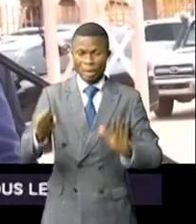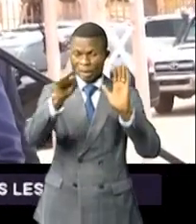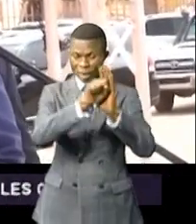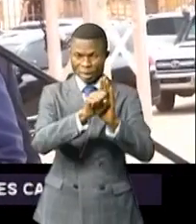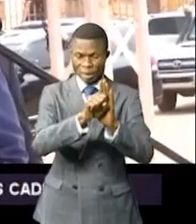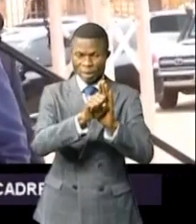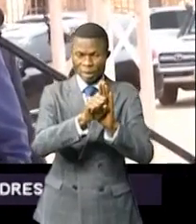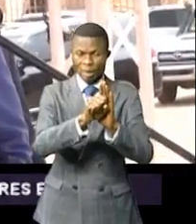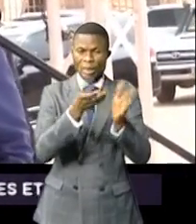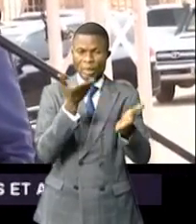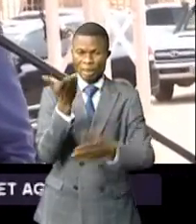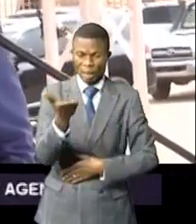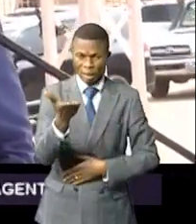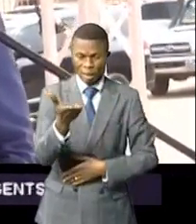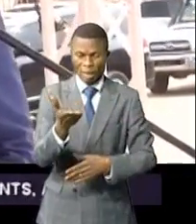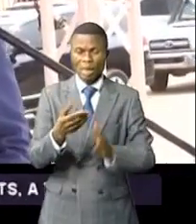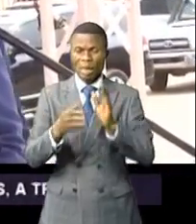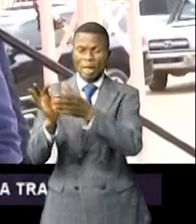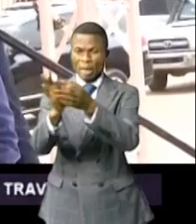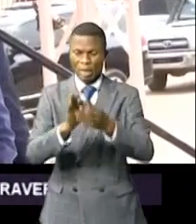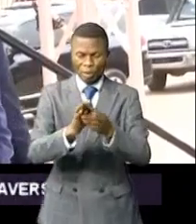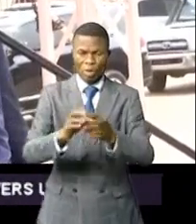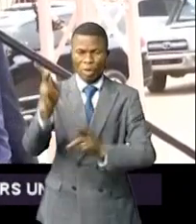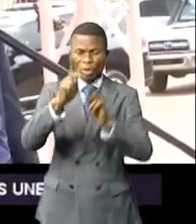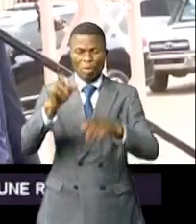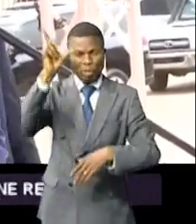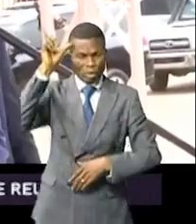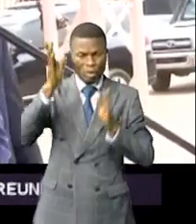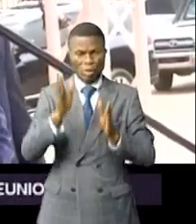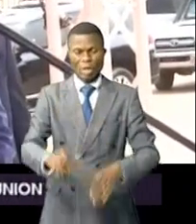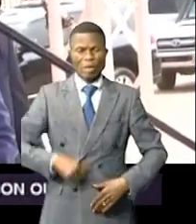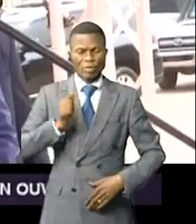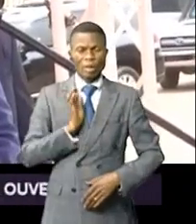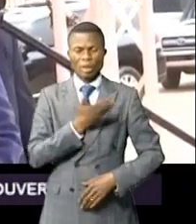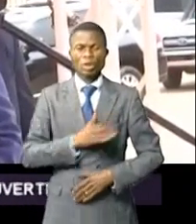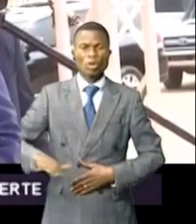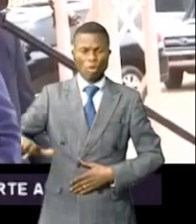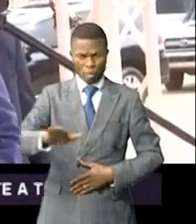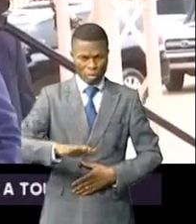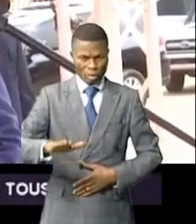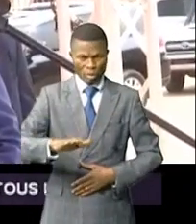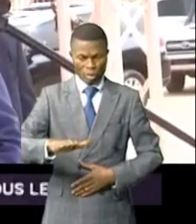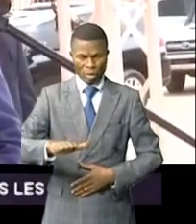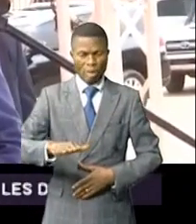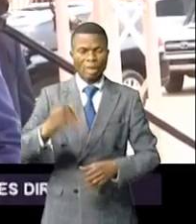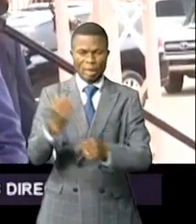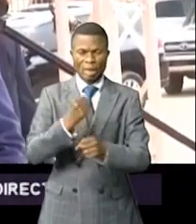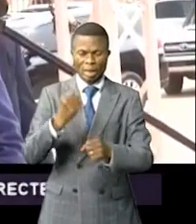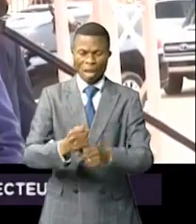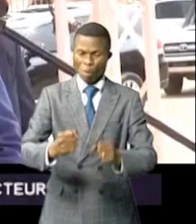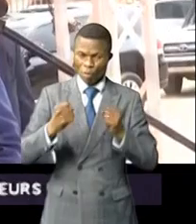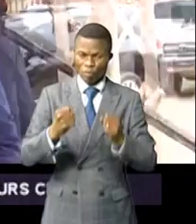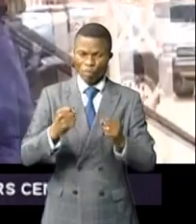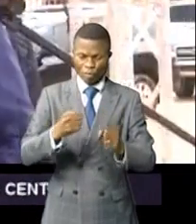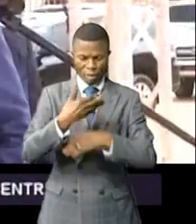symbole d'unité de nos choix et une fierté nationale, signe d'un travail solidement